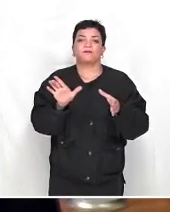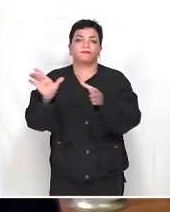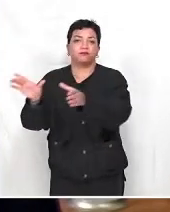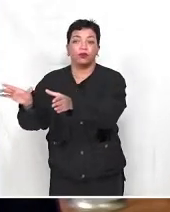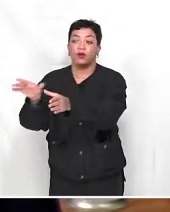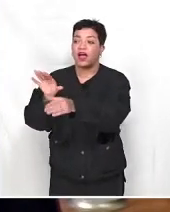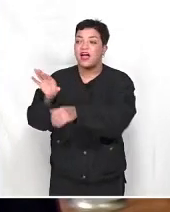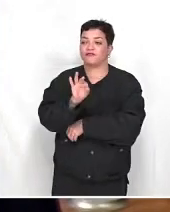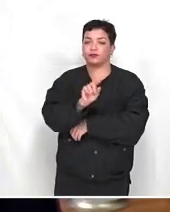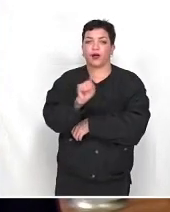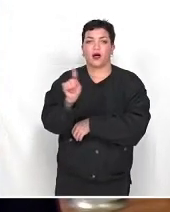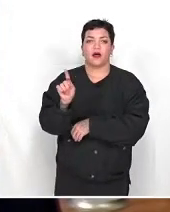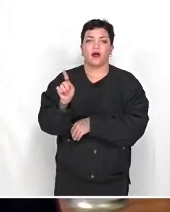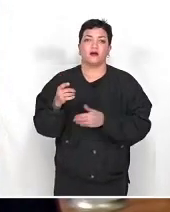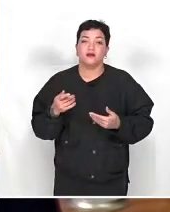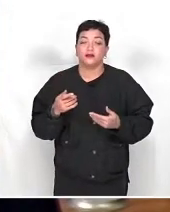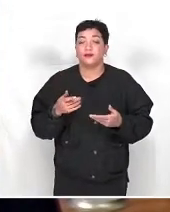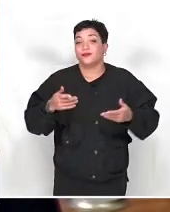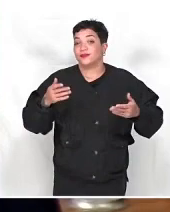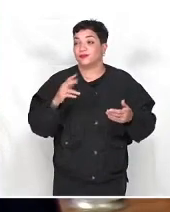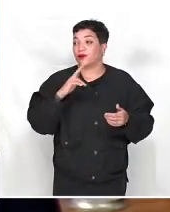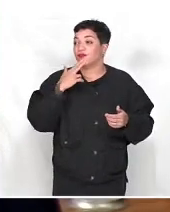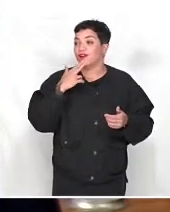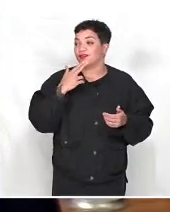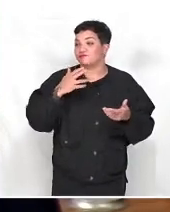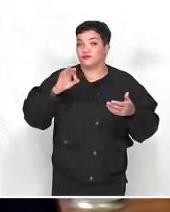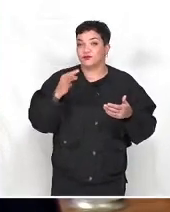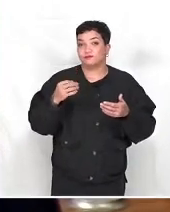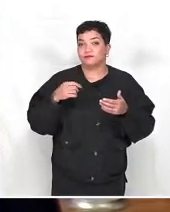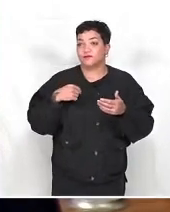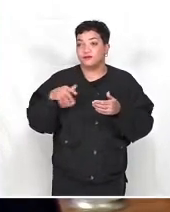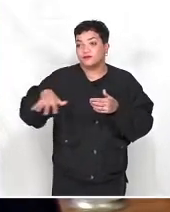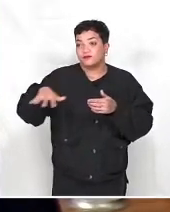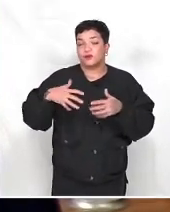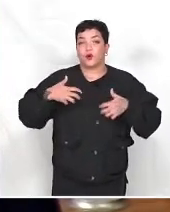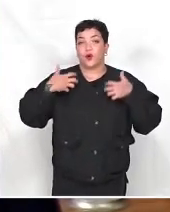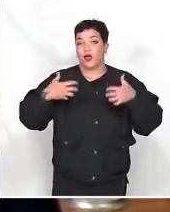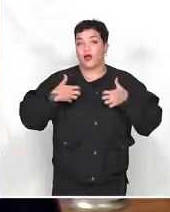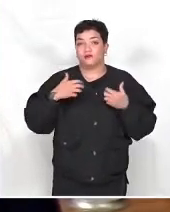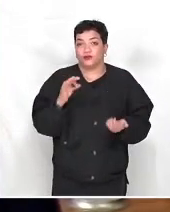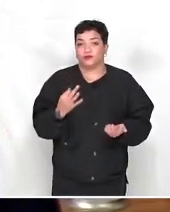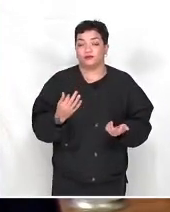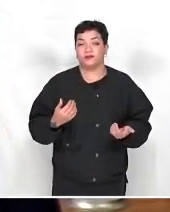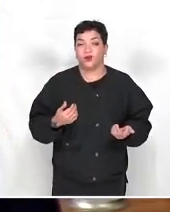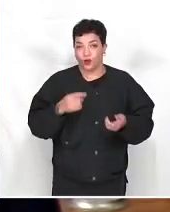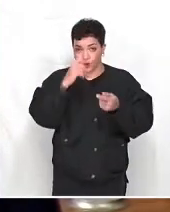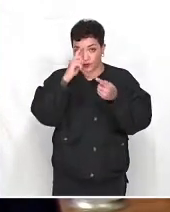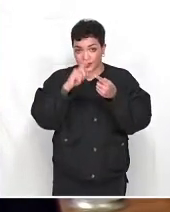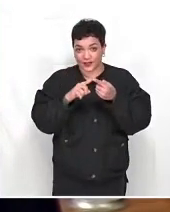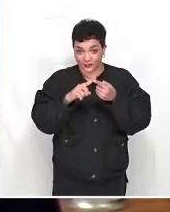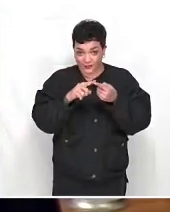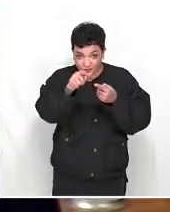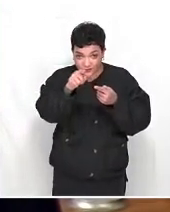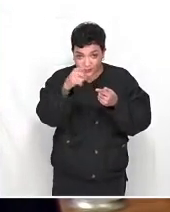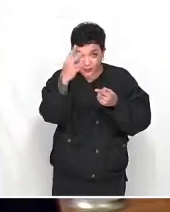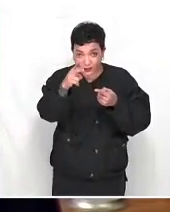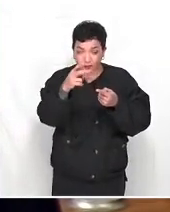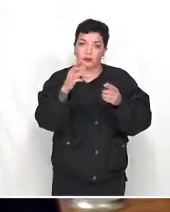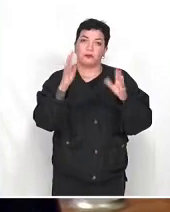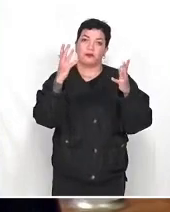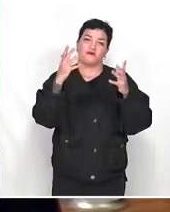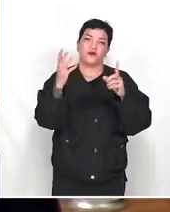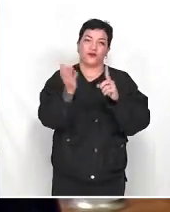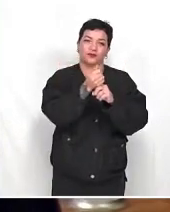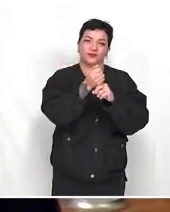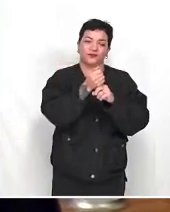invités. Alors évidemment, rien de mieux pour faire germer la colère. Si c'était votre objectif, bon là je vous félicite, bravo, c'est atteint.